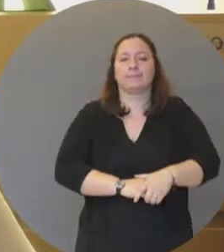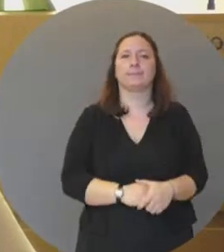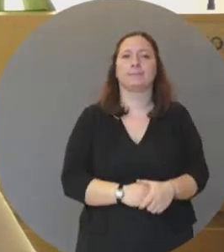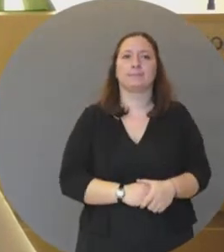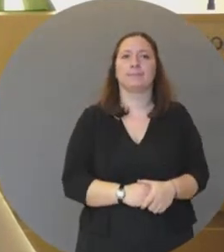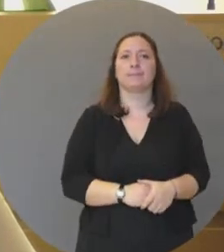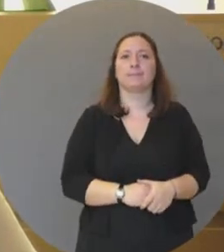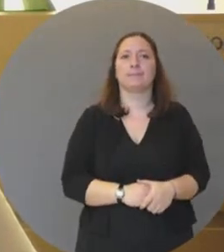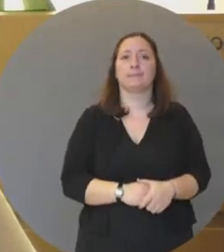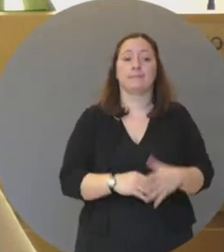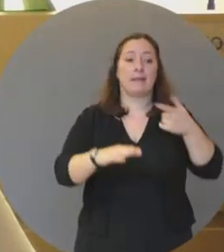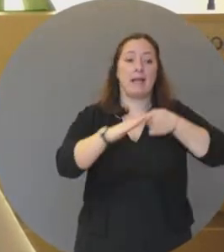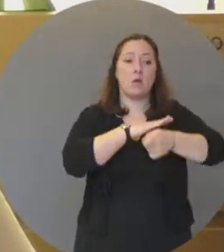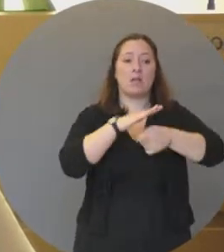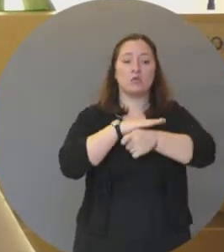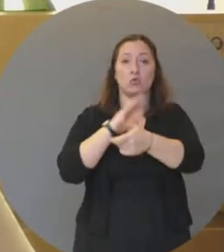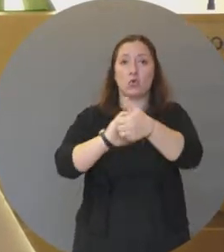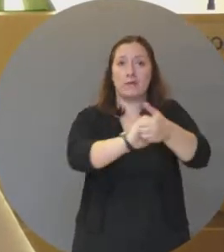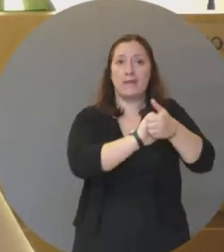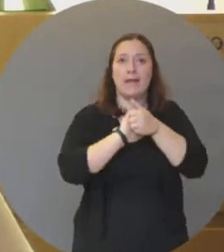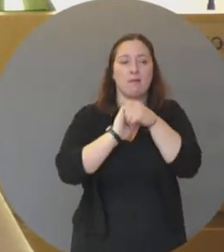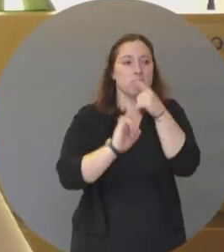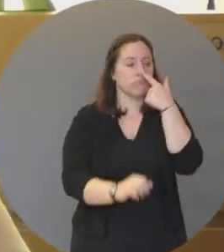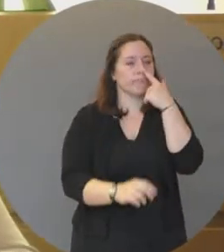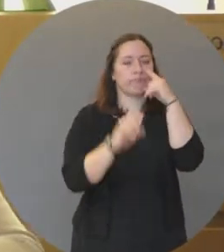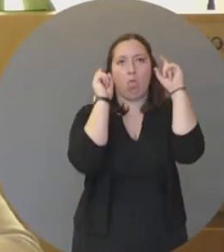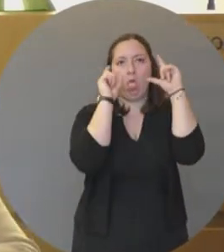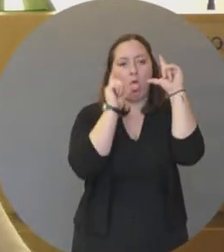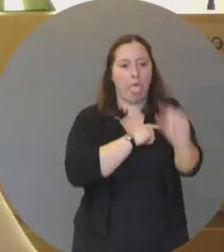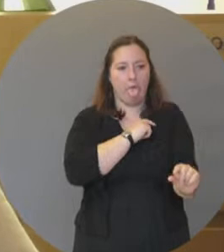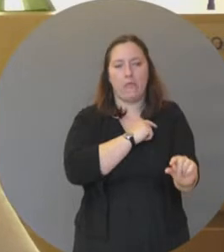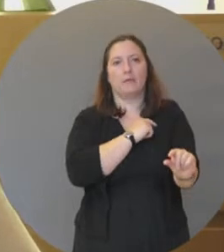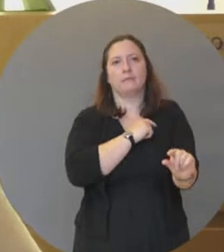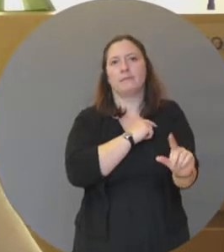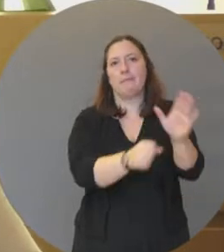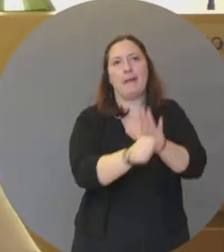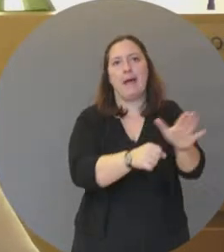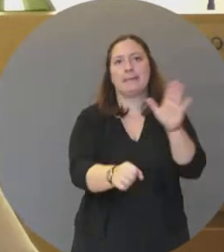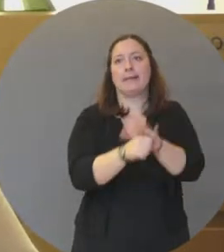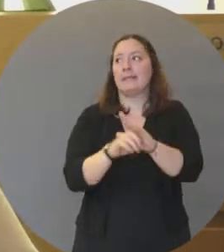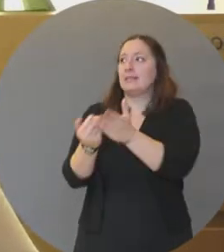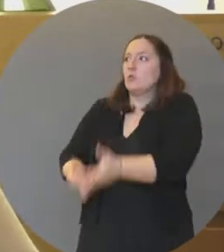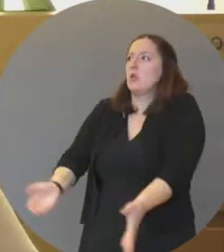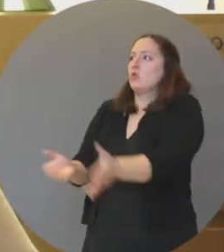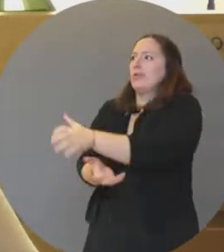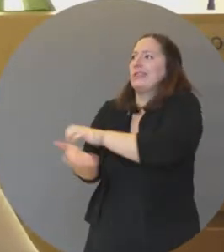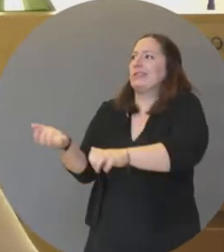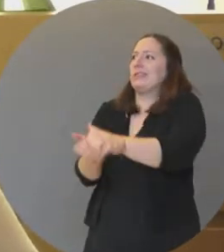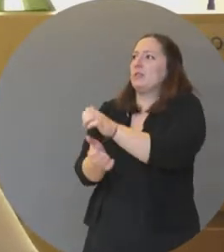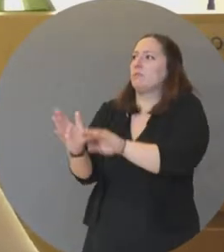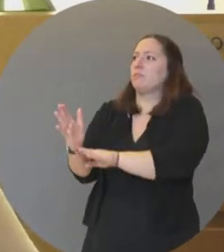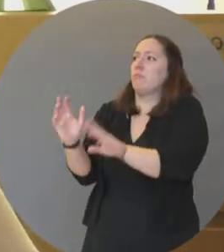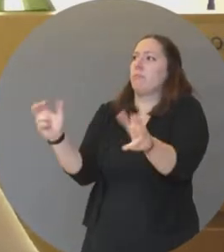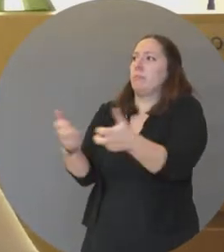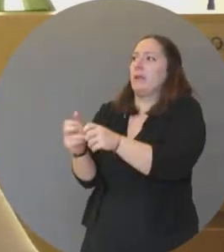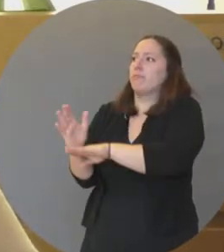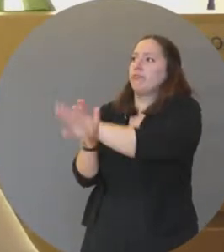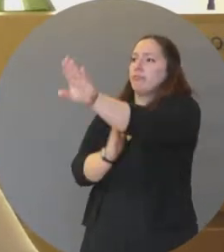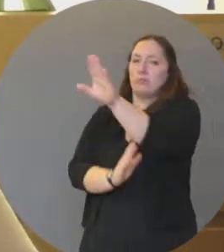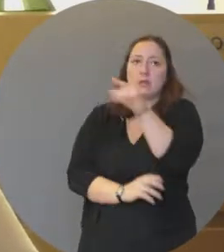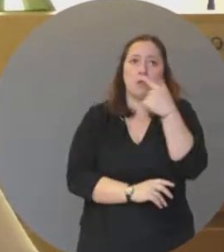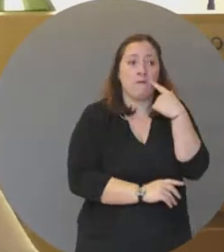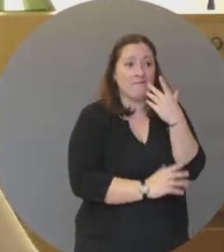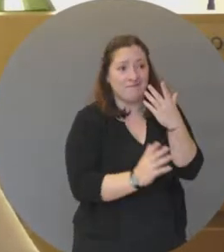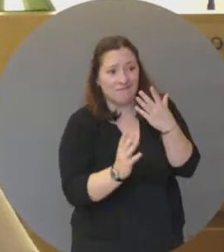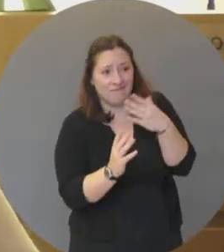qui demeurent très insuffisantes surtout en cette période de fortes inflation pour espérer pouvoir vivre correctement en maintenant